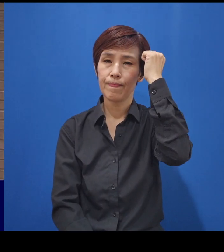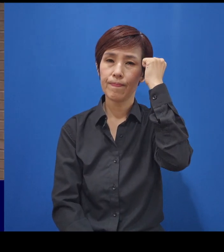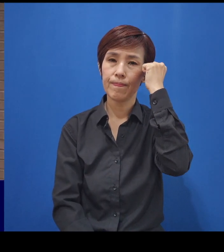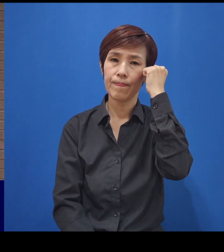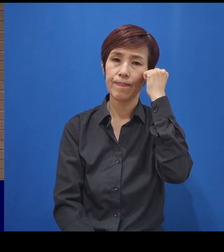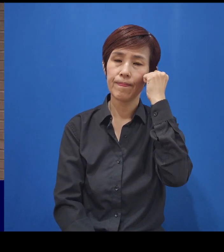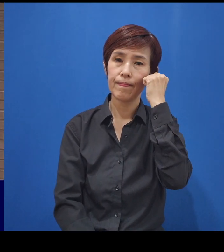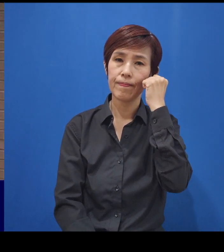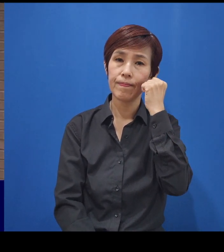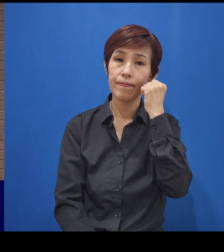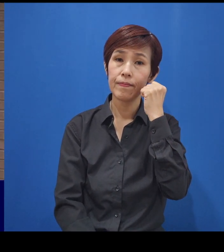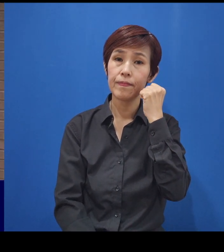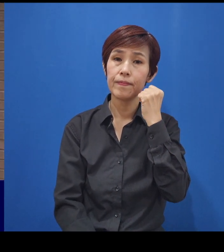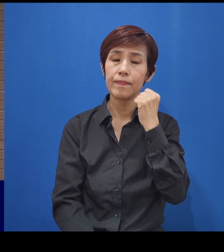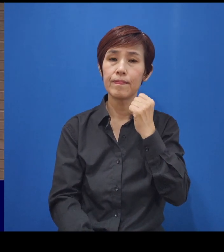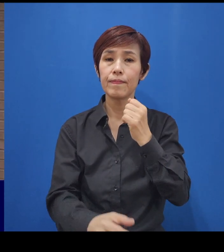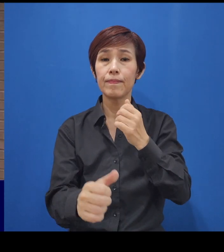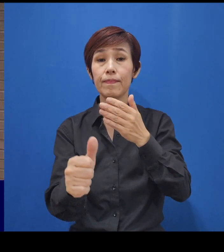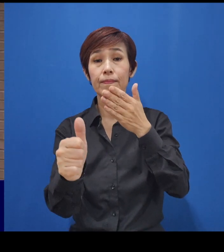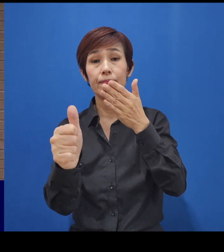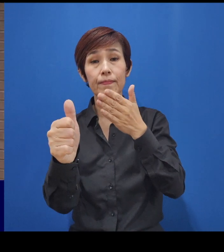기도 잊지